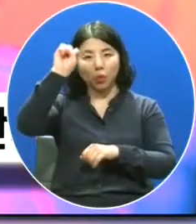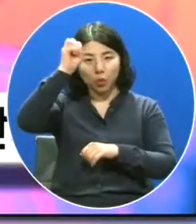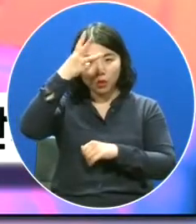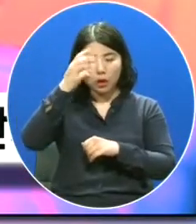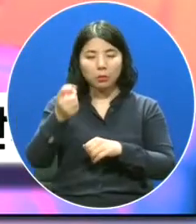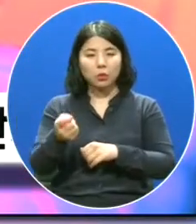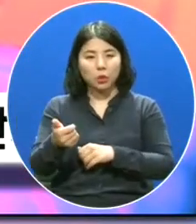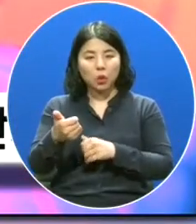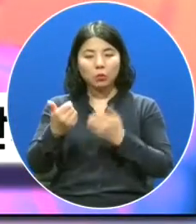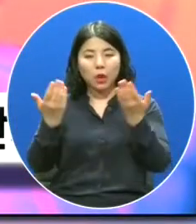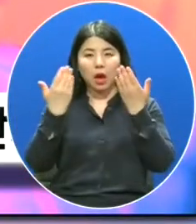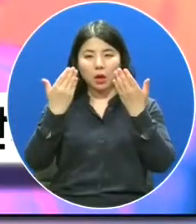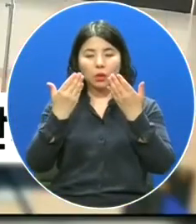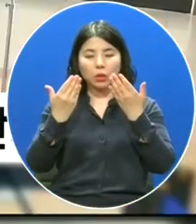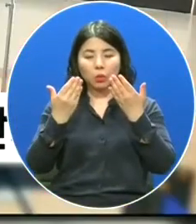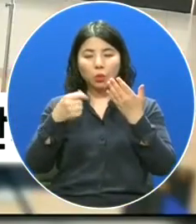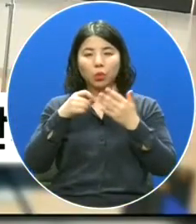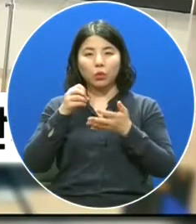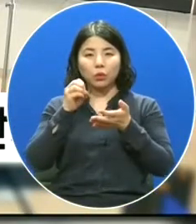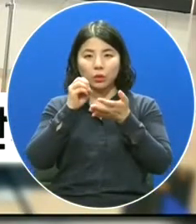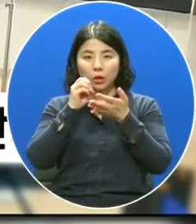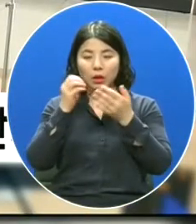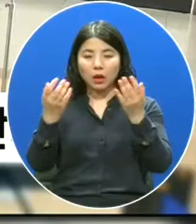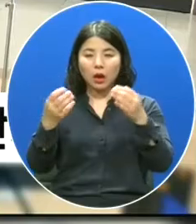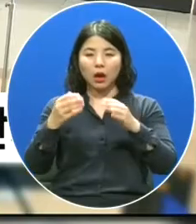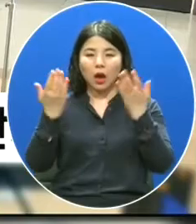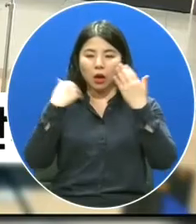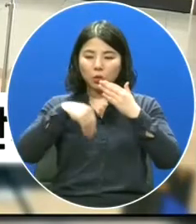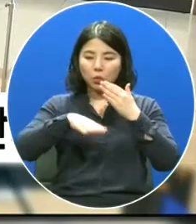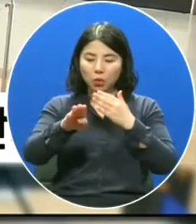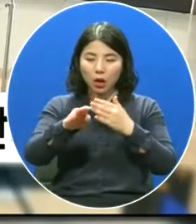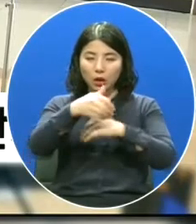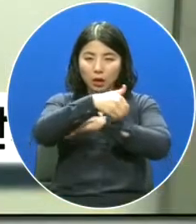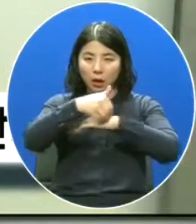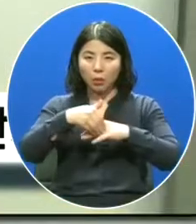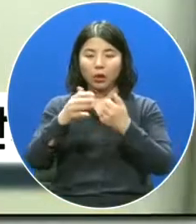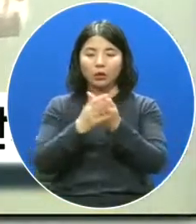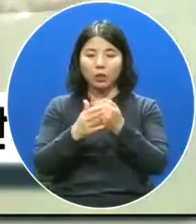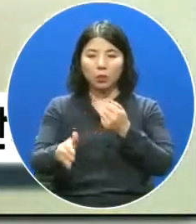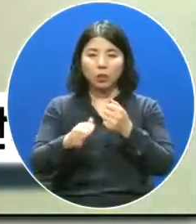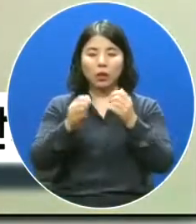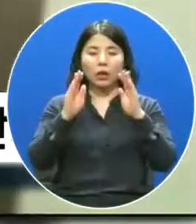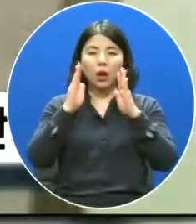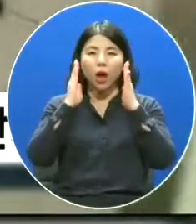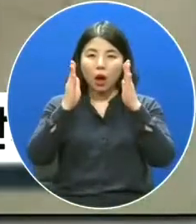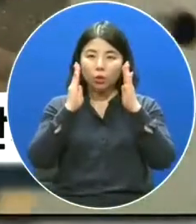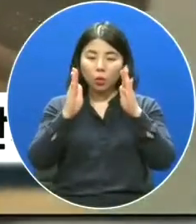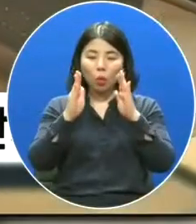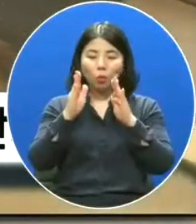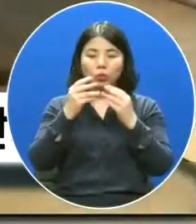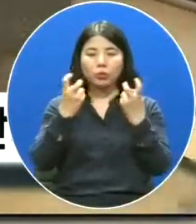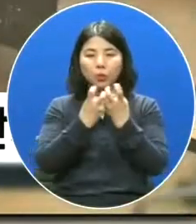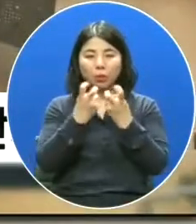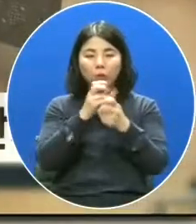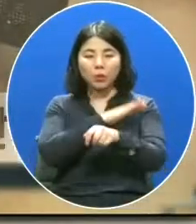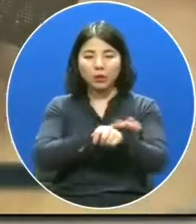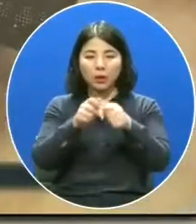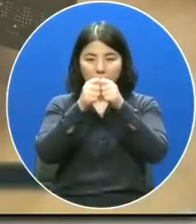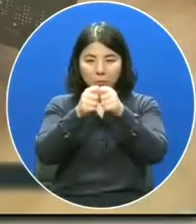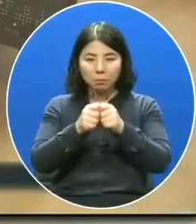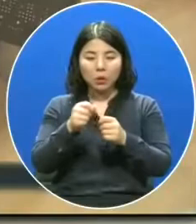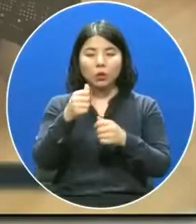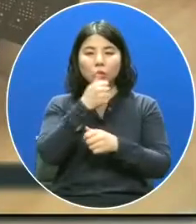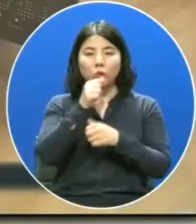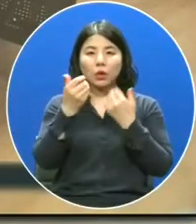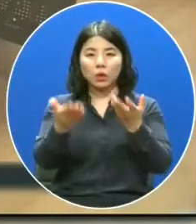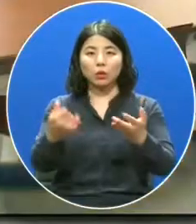고3과 소규모 137개 교의 등교 수업이 예정된 결정에 따라 각 학교의 등교 수업 운영 방침을 자세히 소개했을